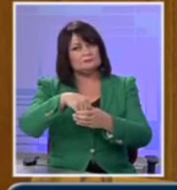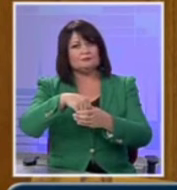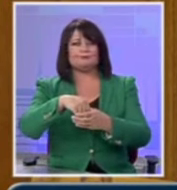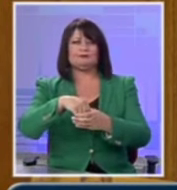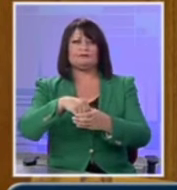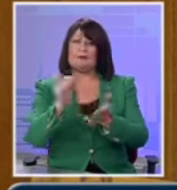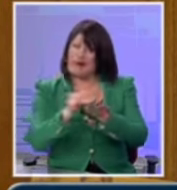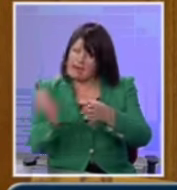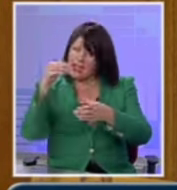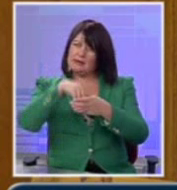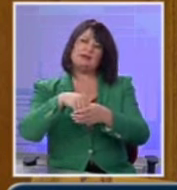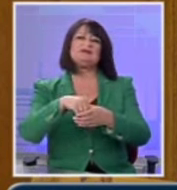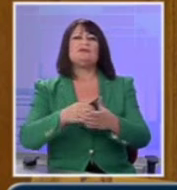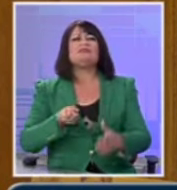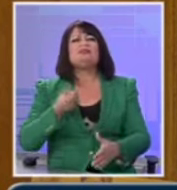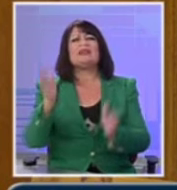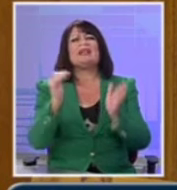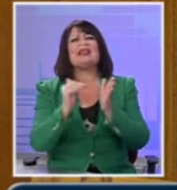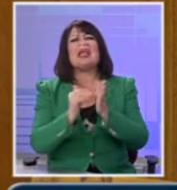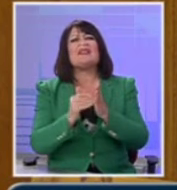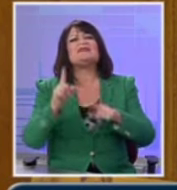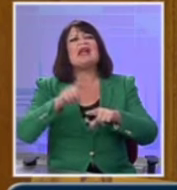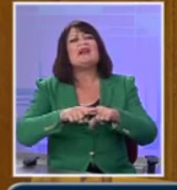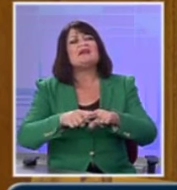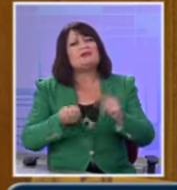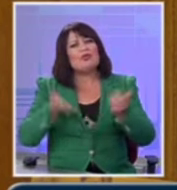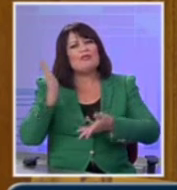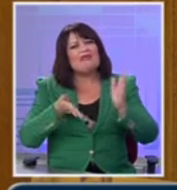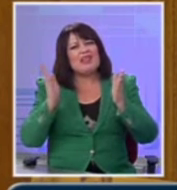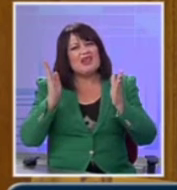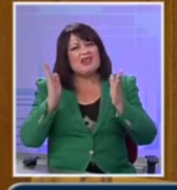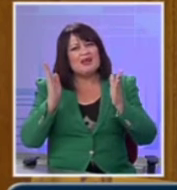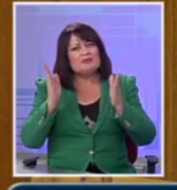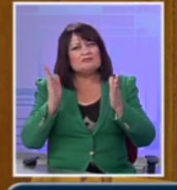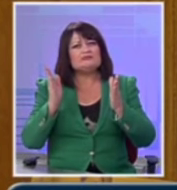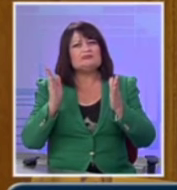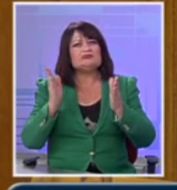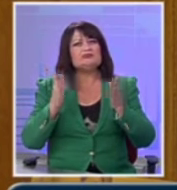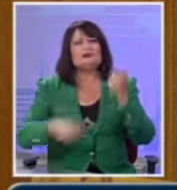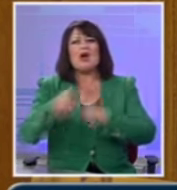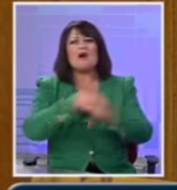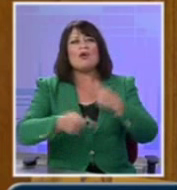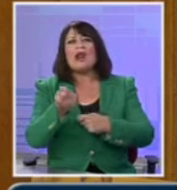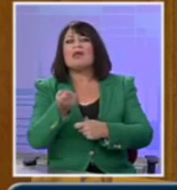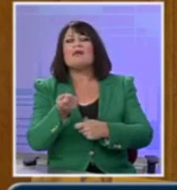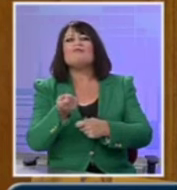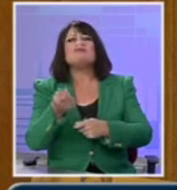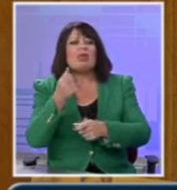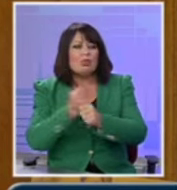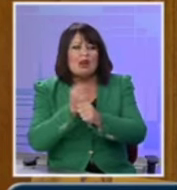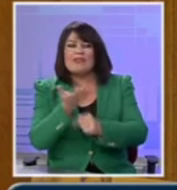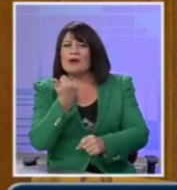ένταξη των εκατοντάδων χιλιάδων πατριωτών μας που έχουν εκτοπιστεί από την αγορά εργασίας και σε